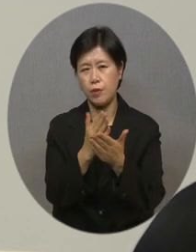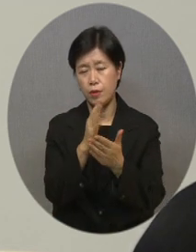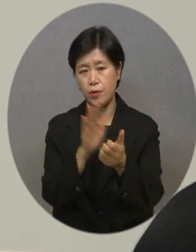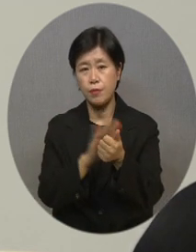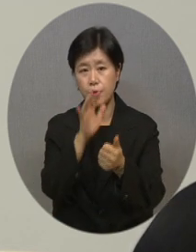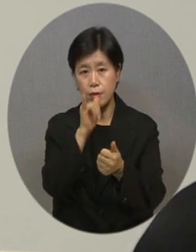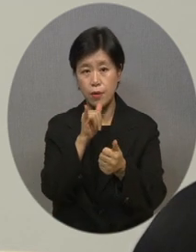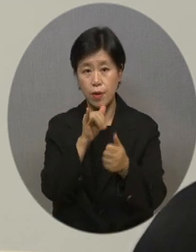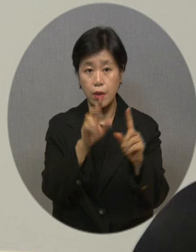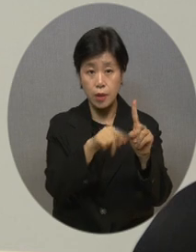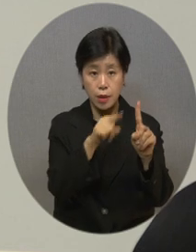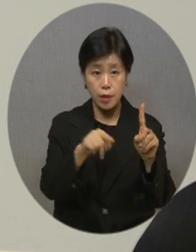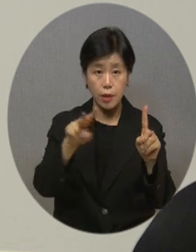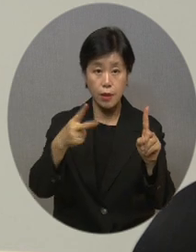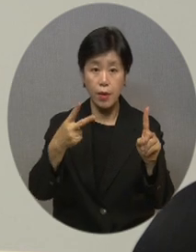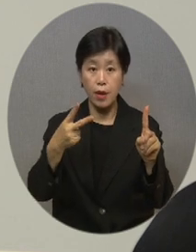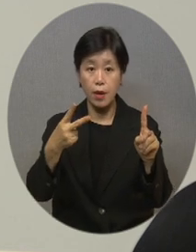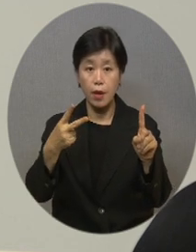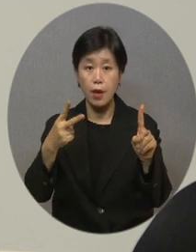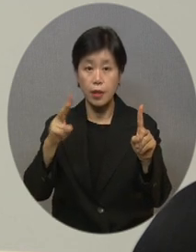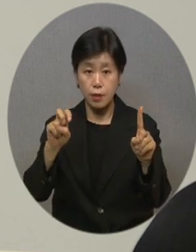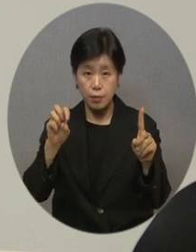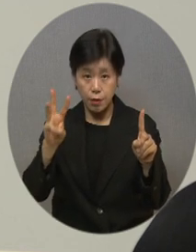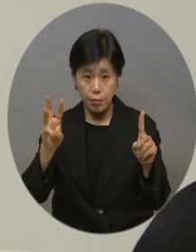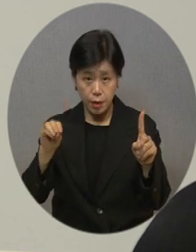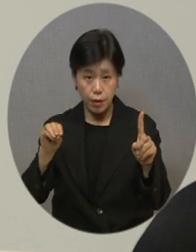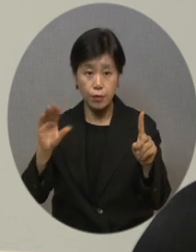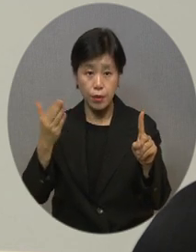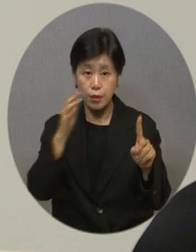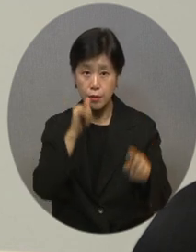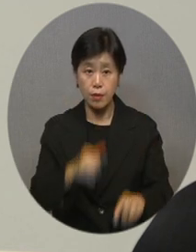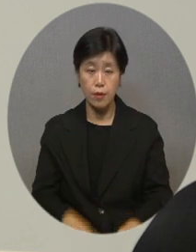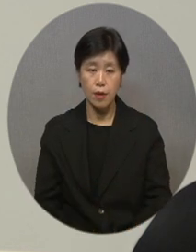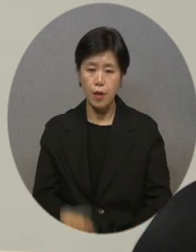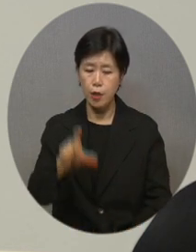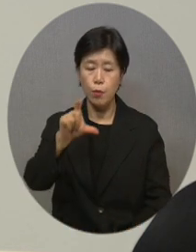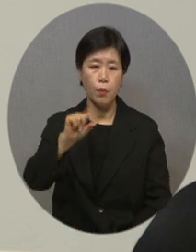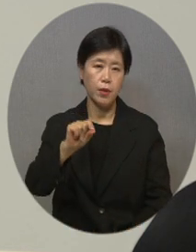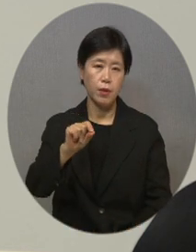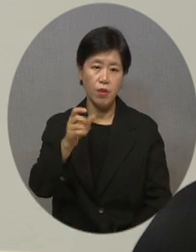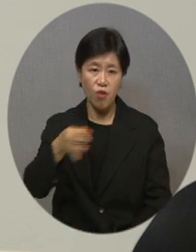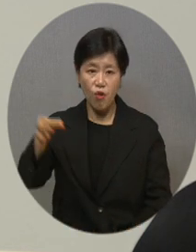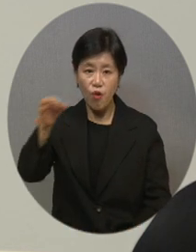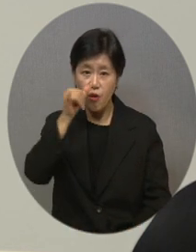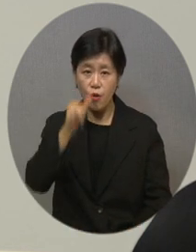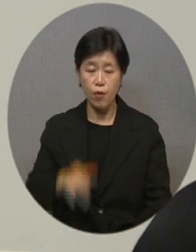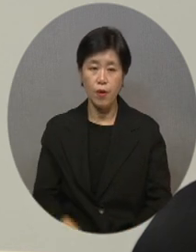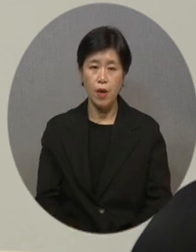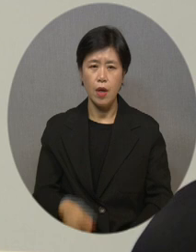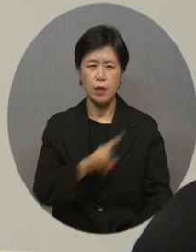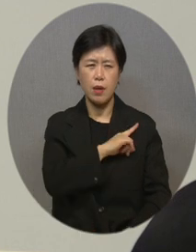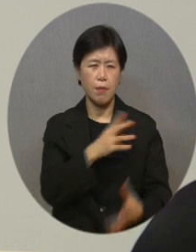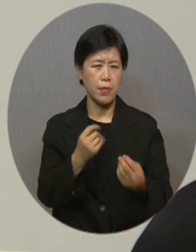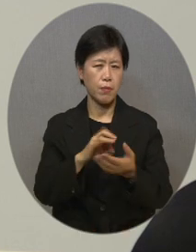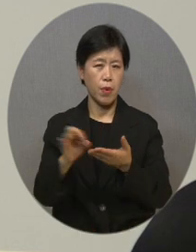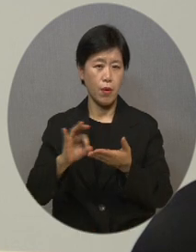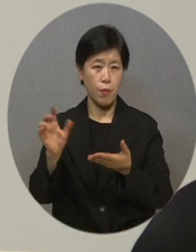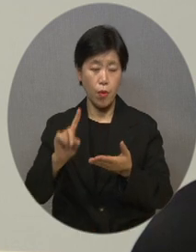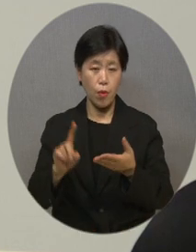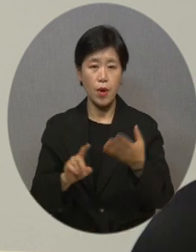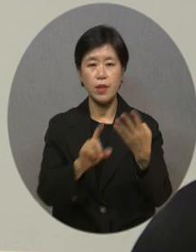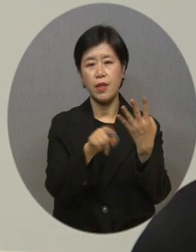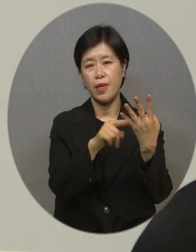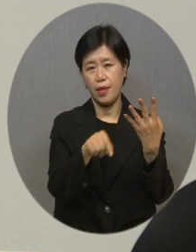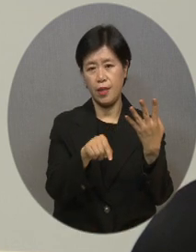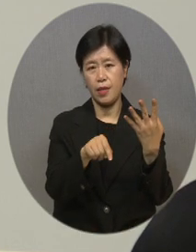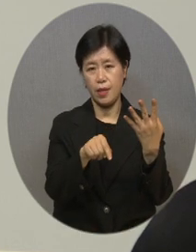원에서 223만 원이 되게 되어 있고요. 15만 원이 오르게 되어 있습니다. 그리고 가장 많이 쓰는 것이 4인 가족이거든요. 4인 가족 금년에